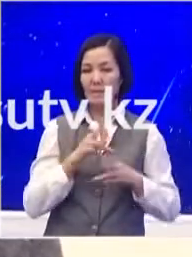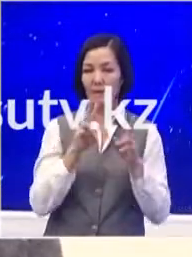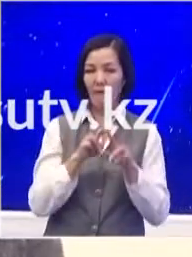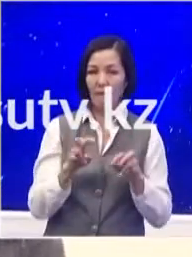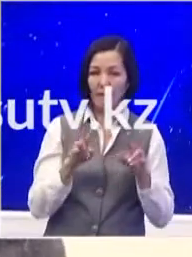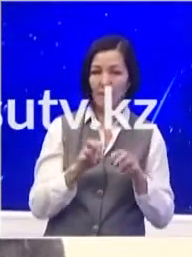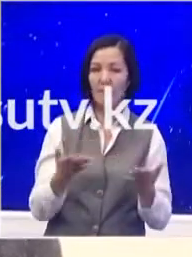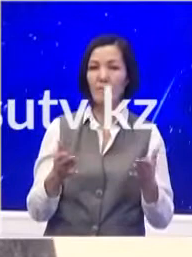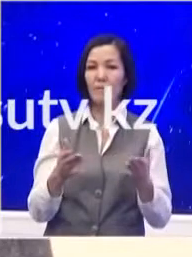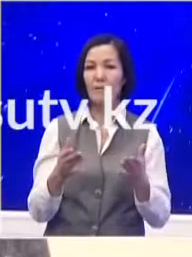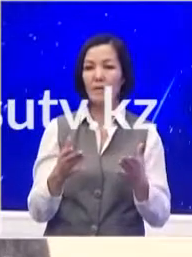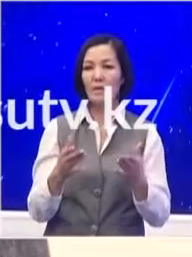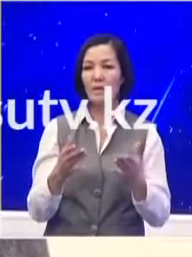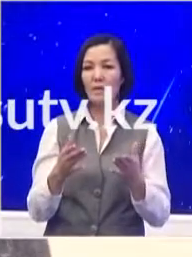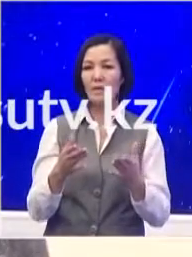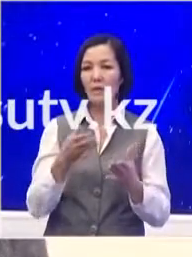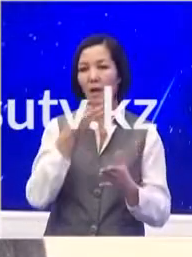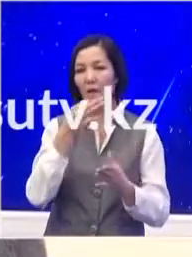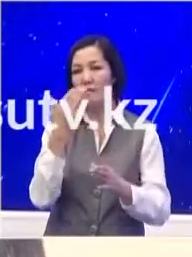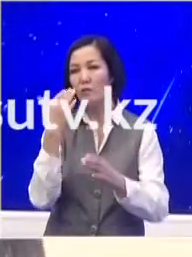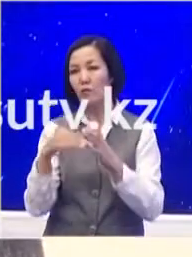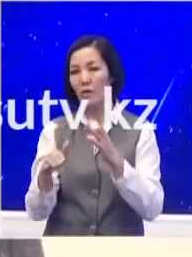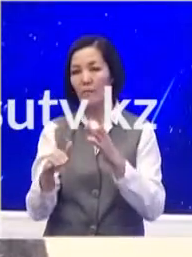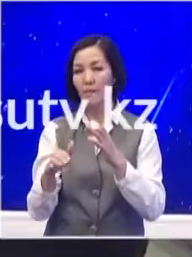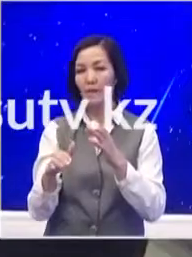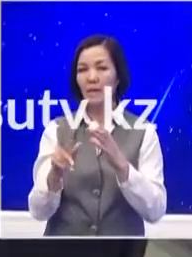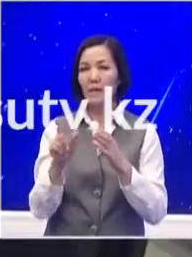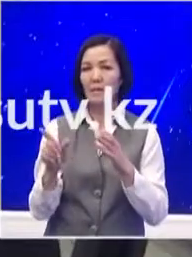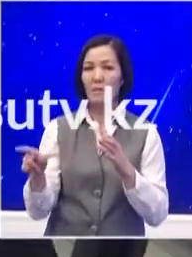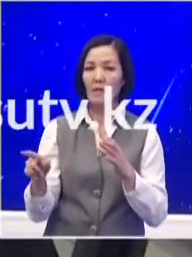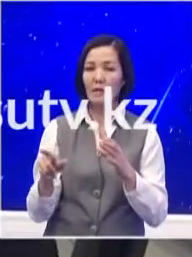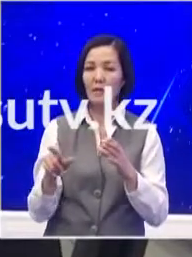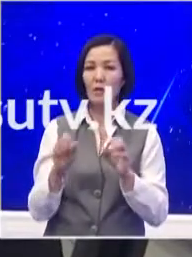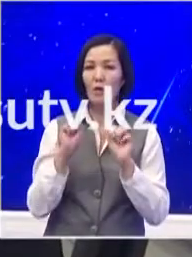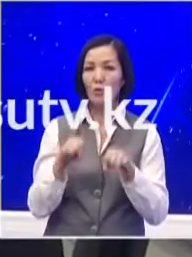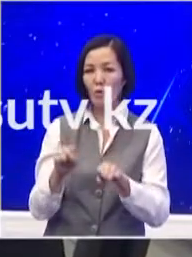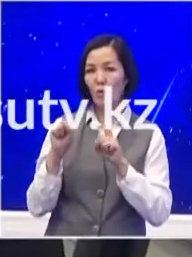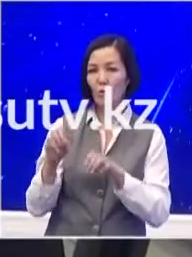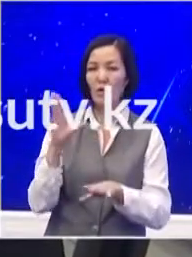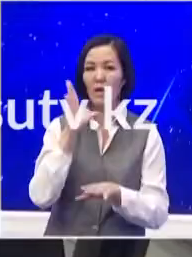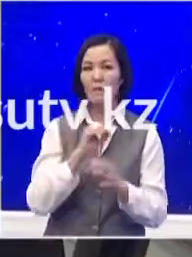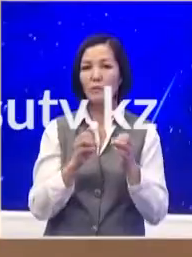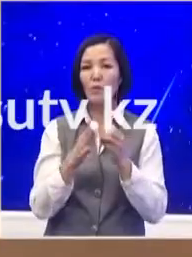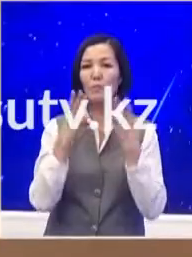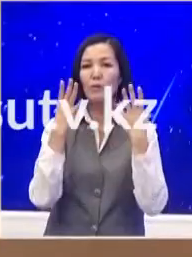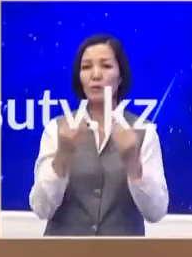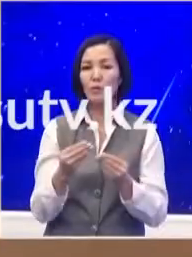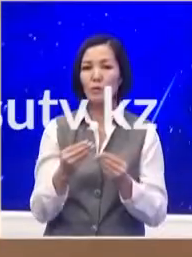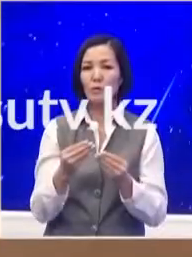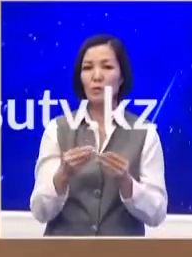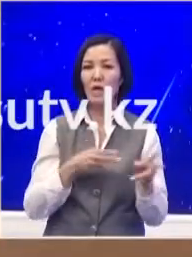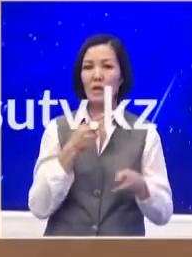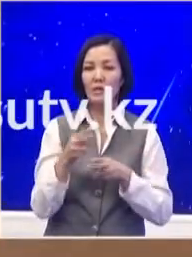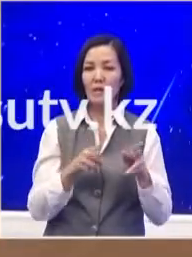енді құзырлы органымыз, біз өз тарапымыздан олардың құқығын қорғаймыз. Жалпы арыз шағымдар 15 жұмыс күні ішінде қаралуы тиіс.